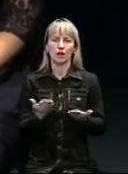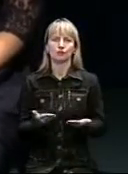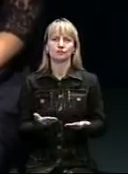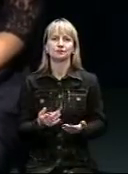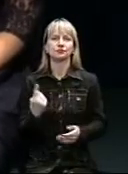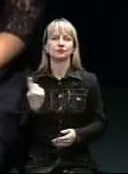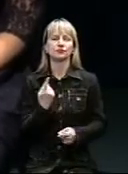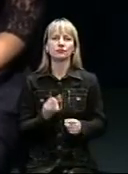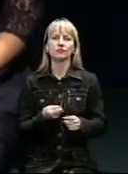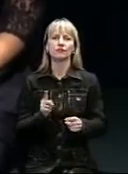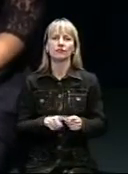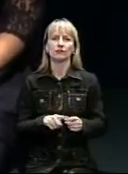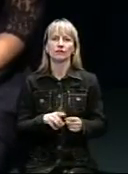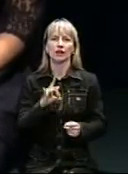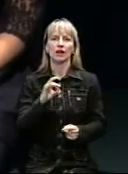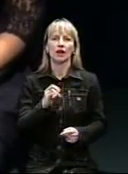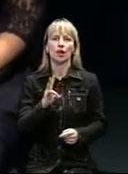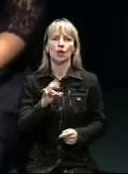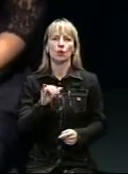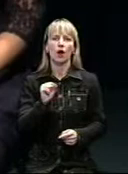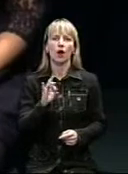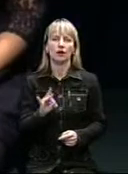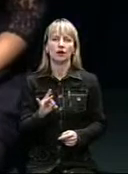По-перше, це Ренуар та